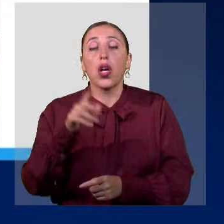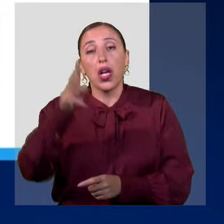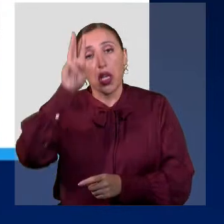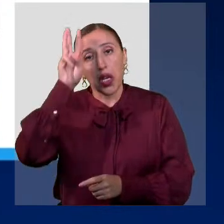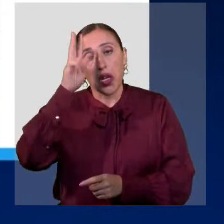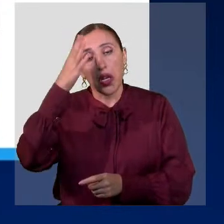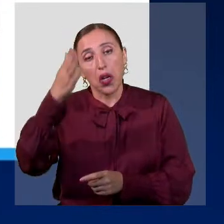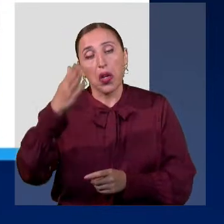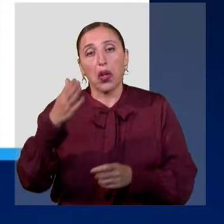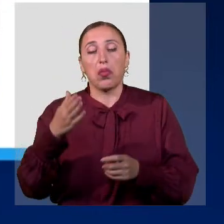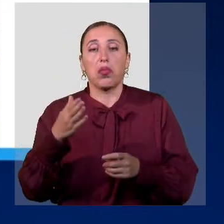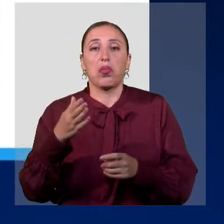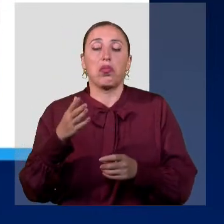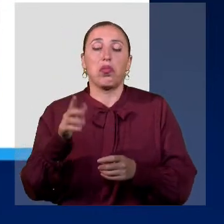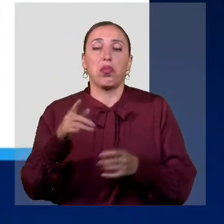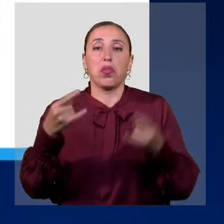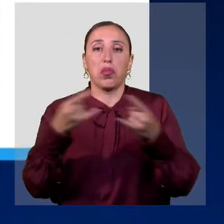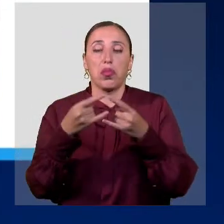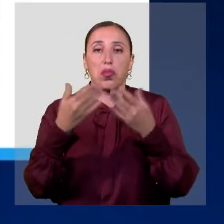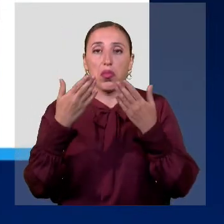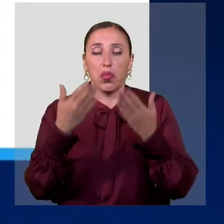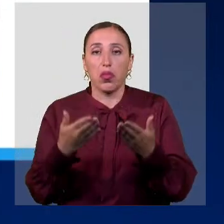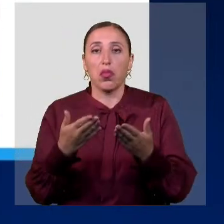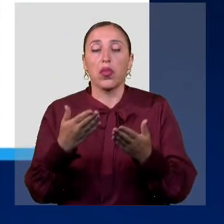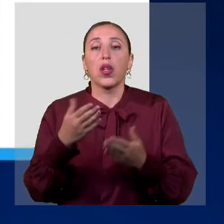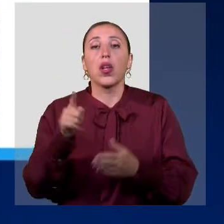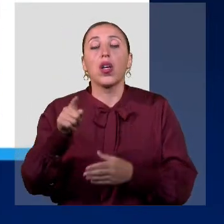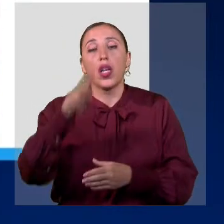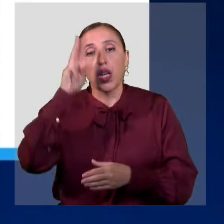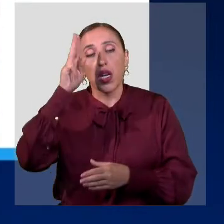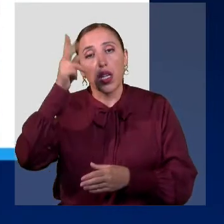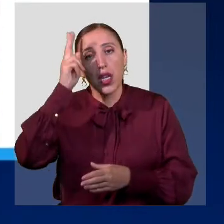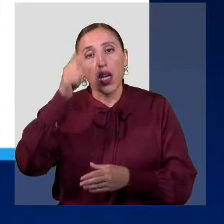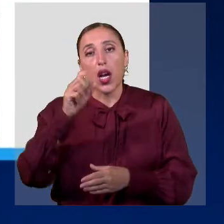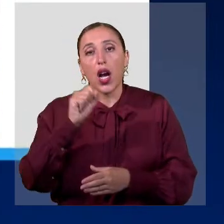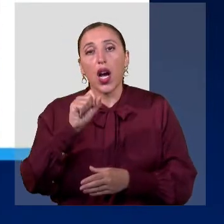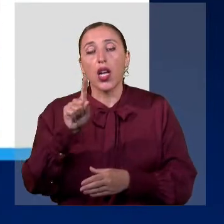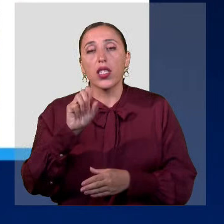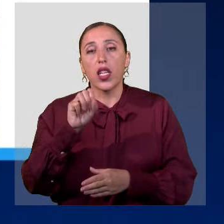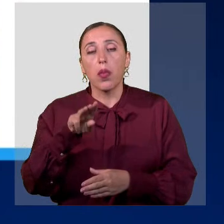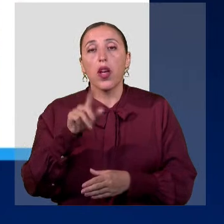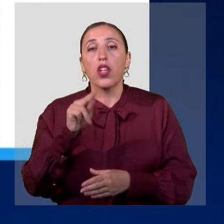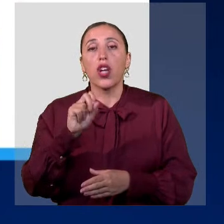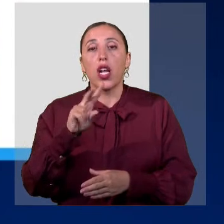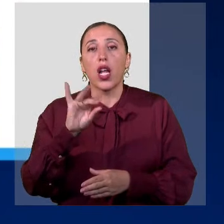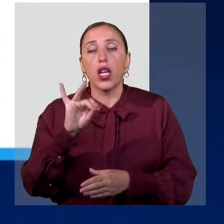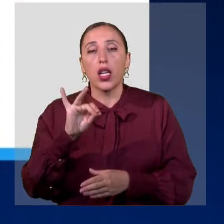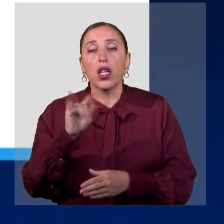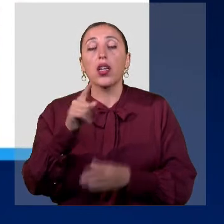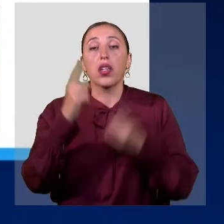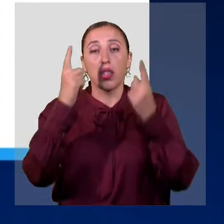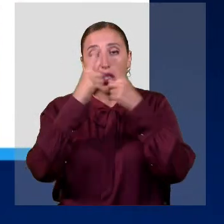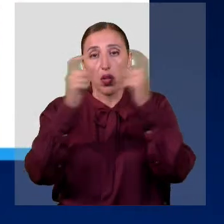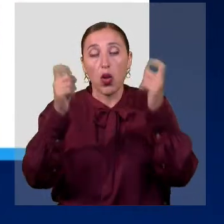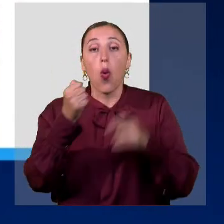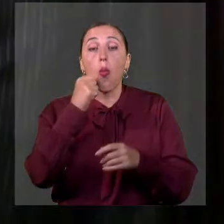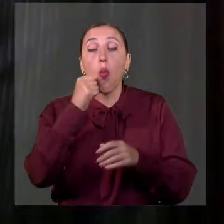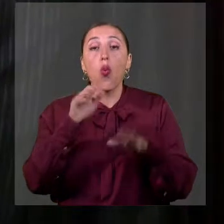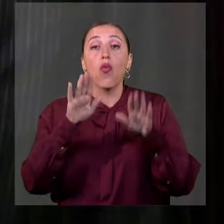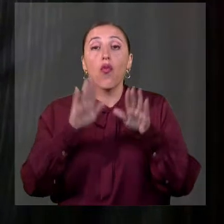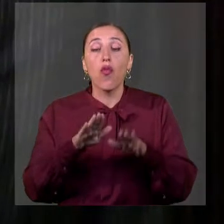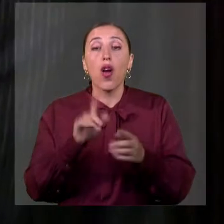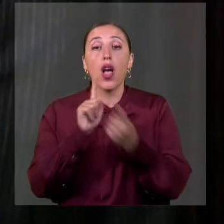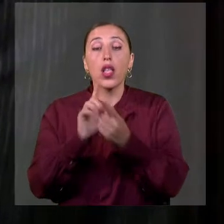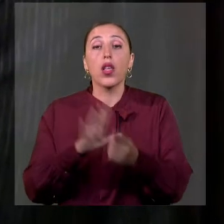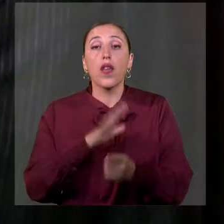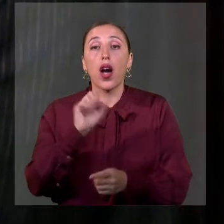աղբյուրները։ Նախորդին Ռուսաստանում Իրանի դեսպան Քազեմ Ջալալին Թվիտերում արված գրառմամբ տեղեկացրեց, որ Մոսկվայում հանդիպել է Ալեքսեյ Ձեդովի